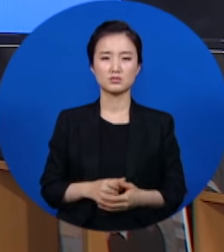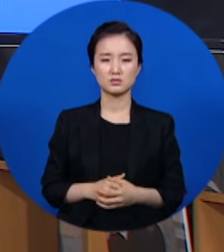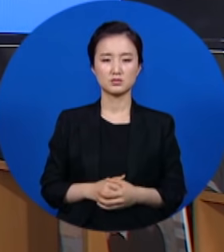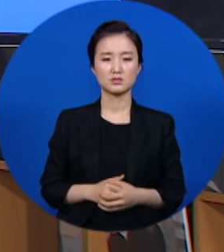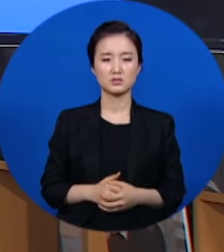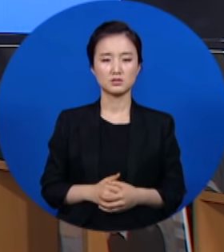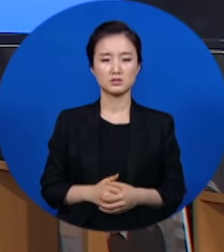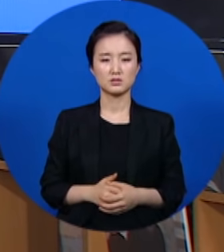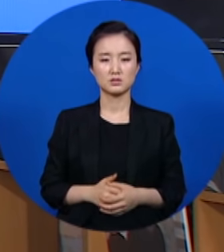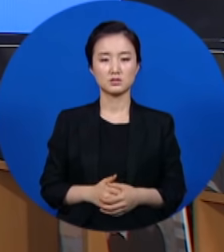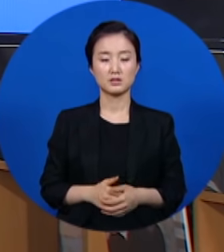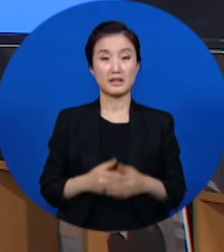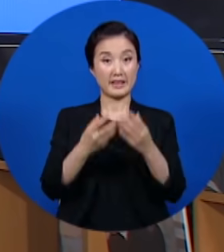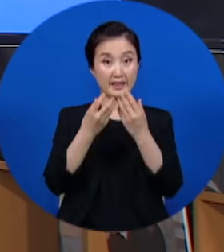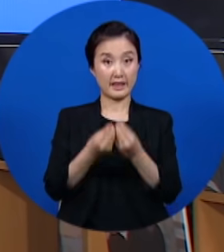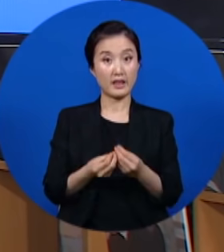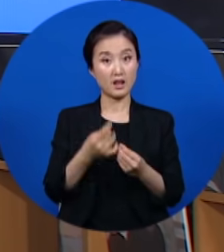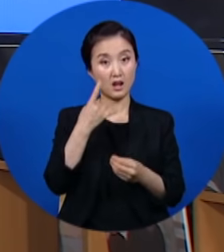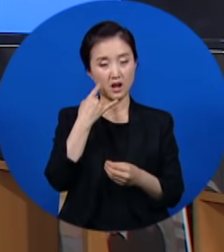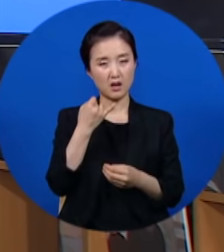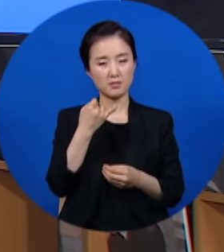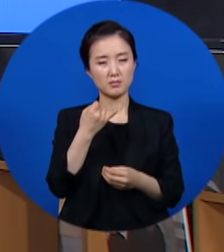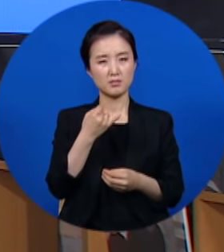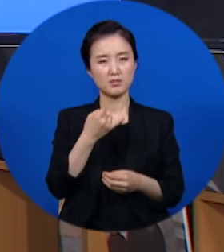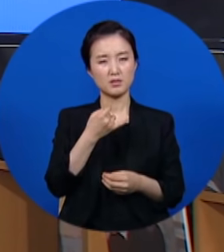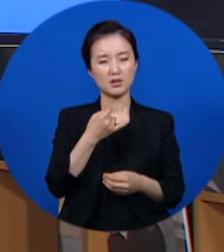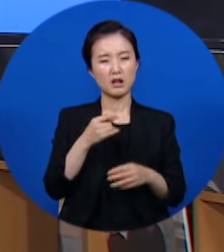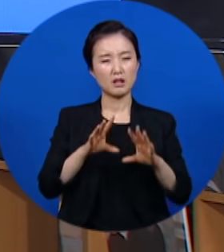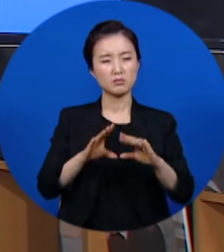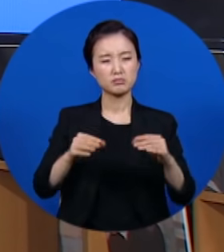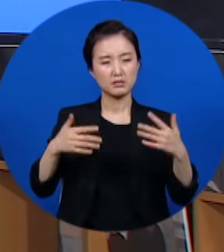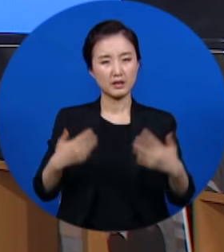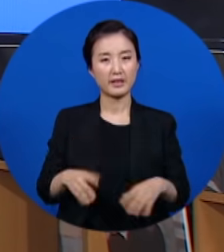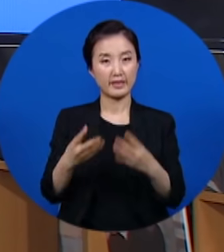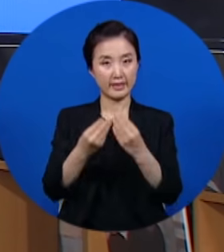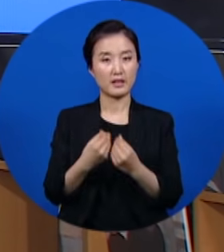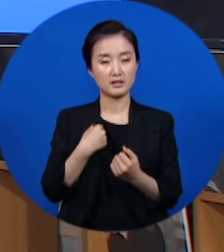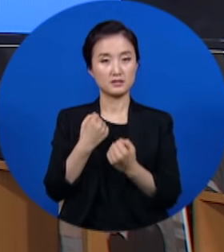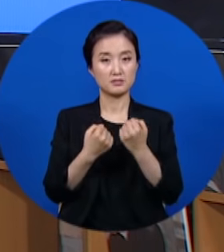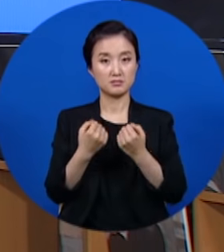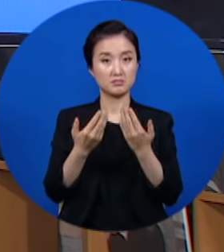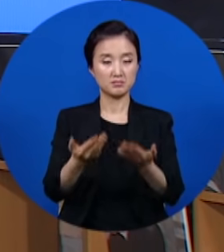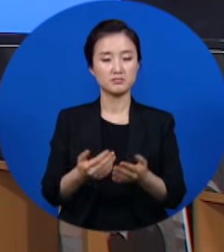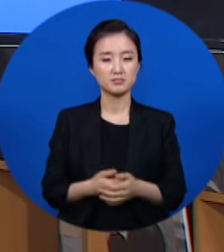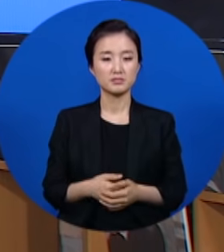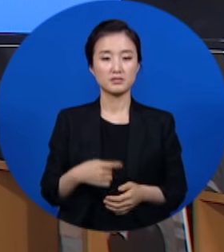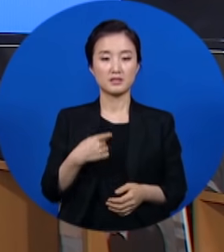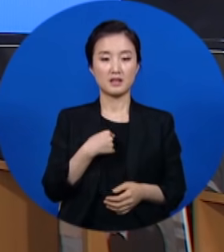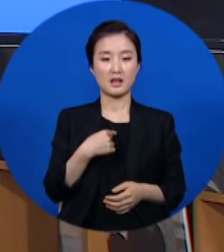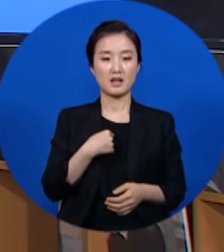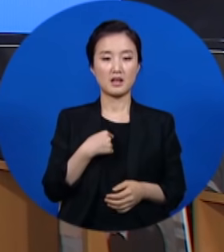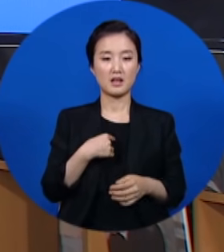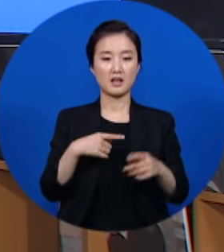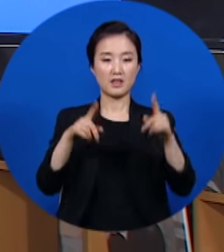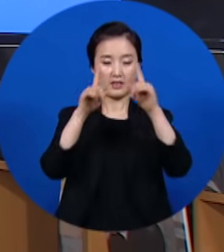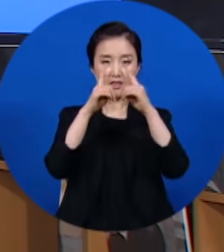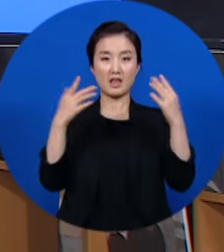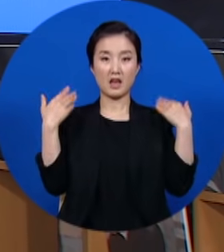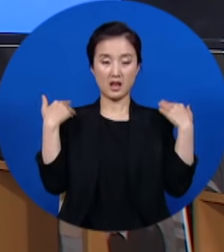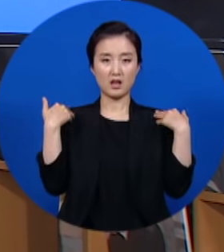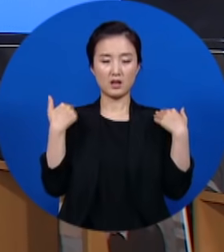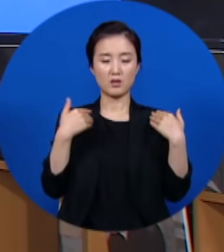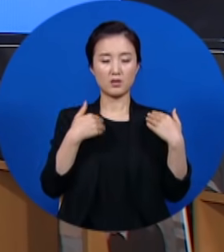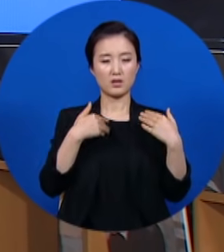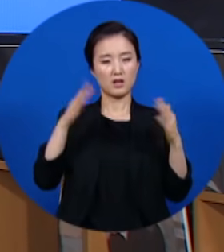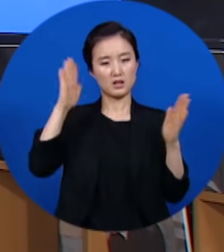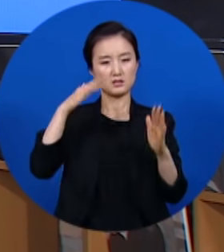물러터진 엄마 예를 들어 드릴까요 제가 어느 대학에서 강의 나나 맡고 있는데 교수님이 한다는 겁니다 요즘 대학생